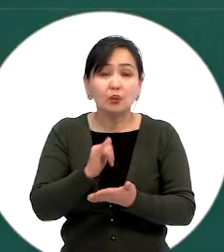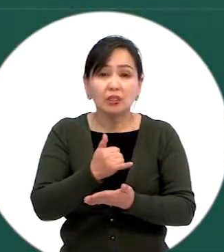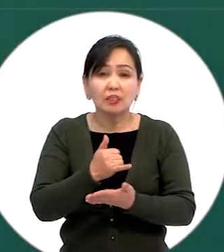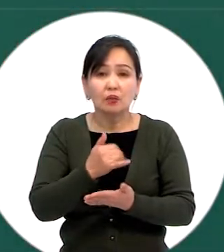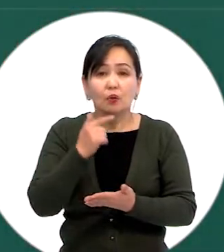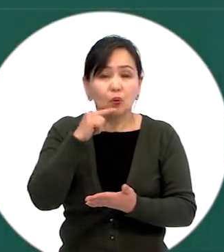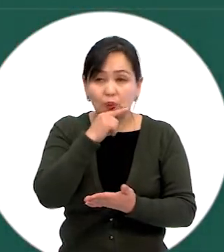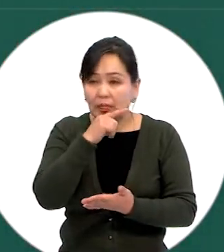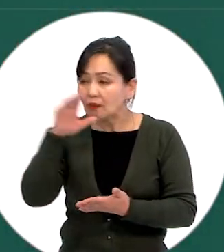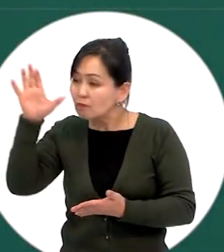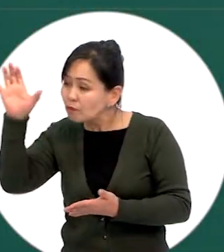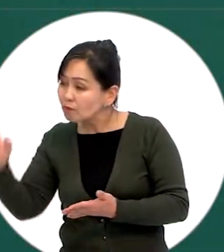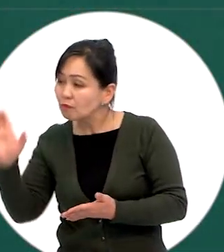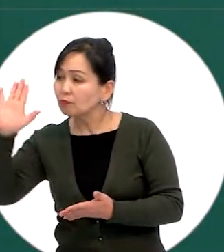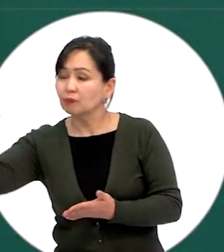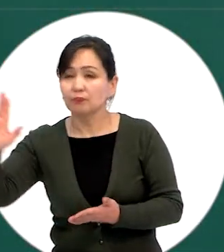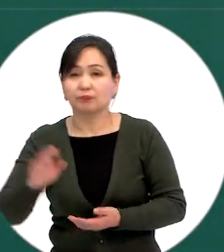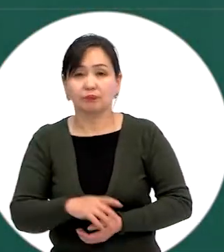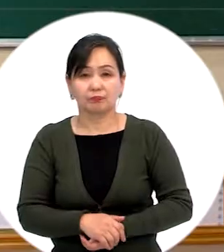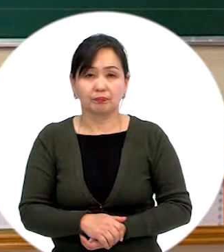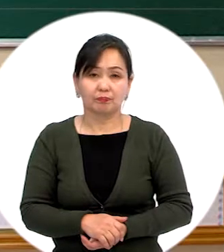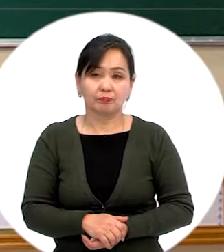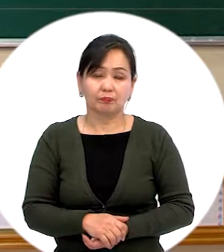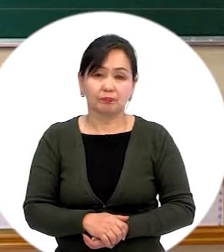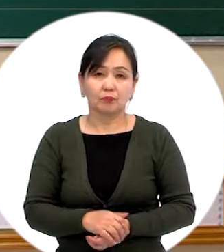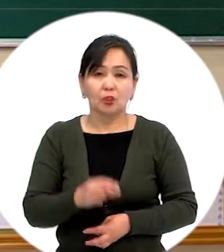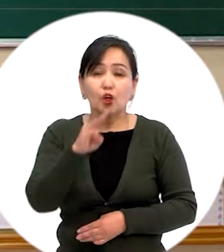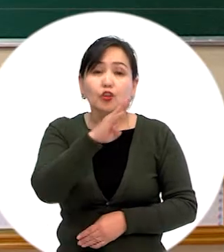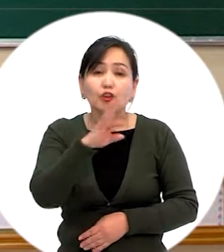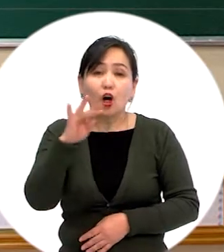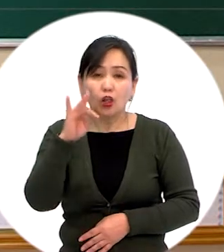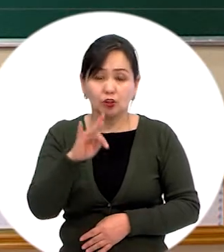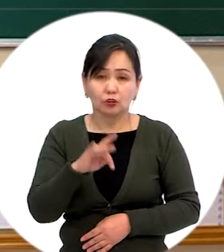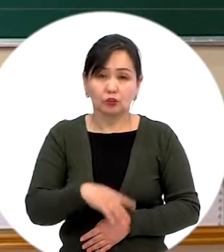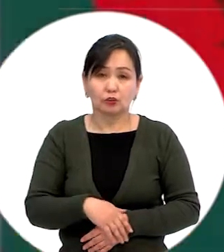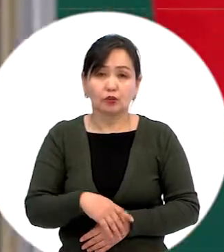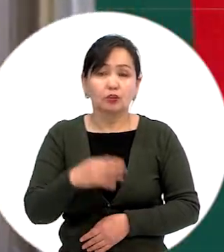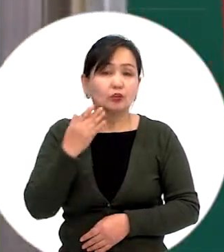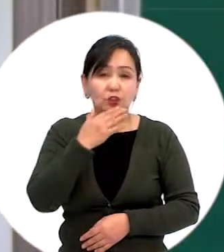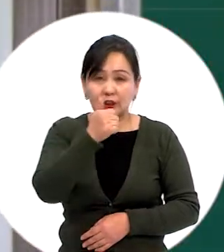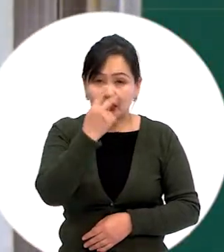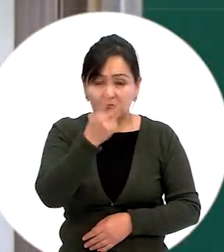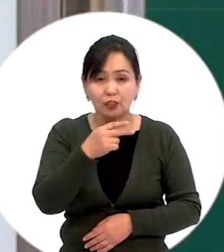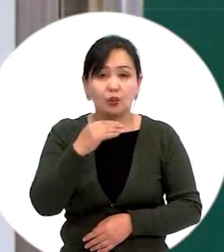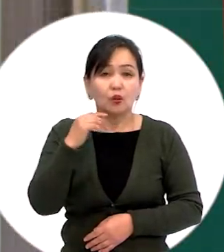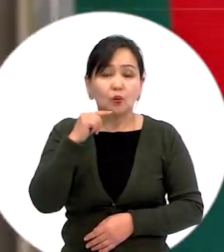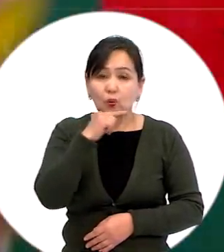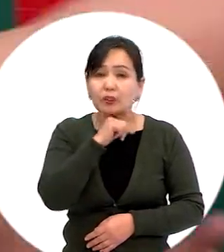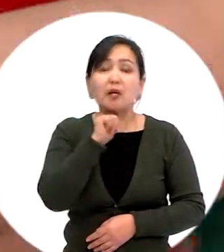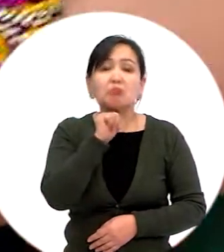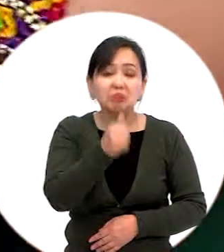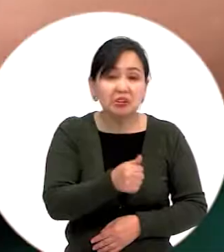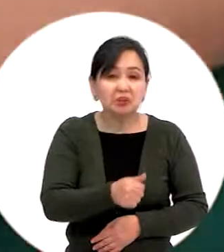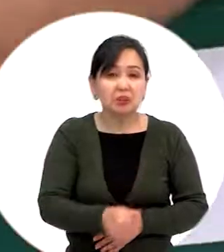учраас улаан хэсэгт таарах юм байна. За, бүгдээрээ тоорыг ангилъя. Тоор маань улаан